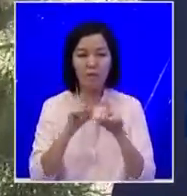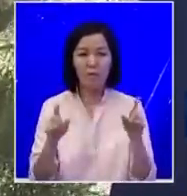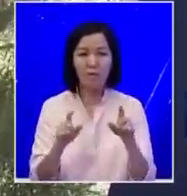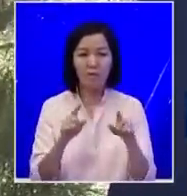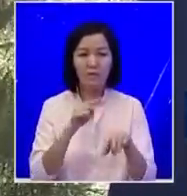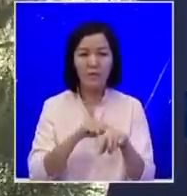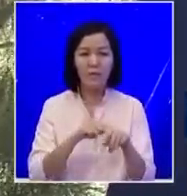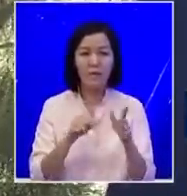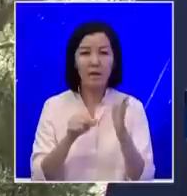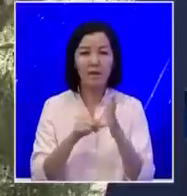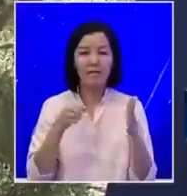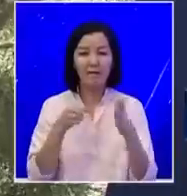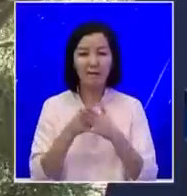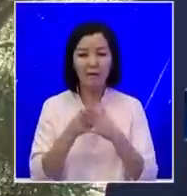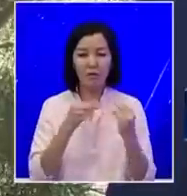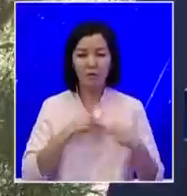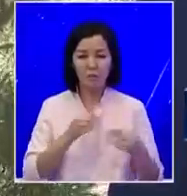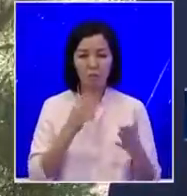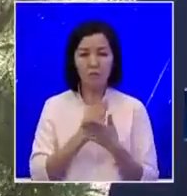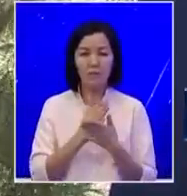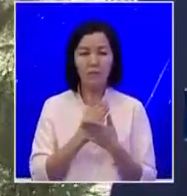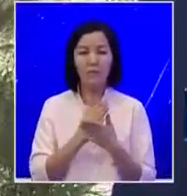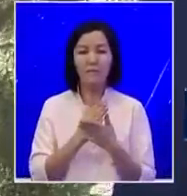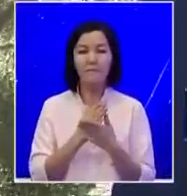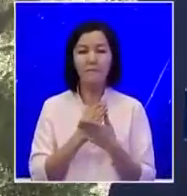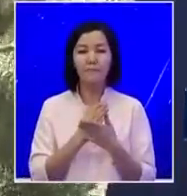кешкі 6-ға дейін істейді. Жаңағы